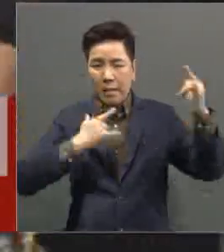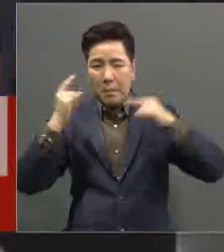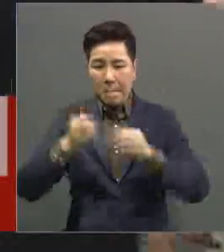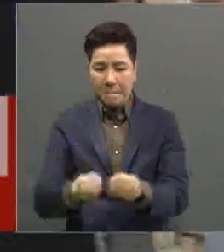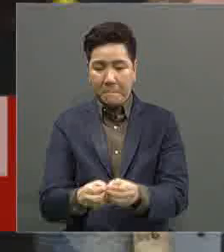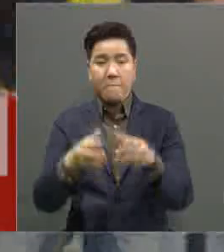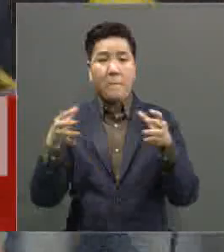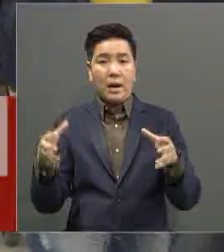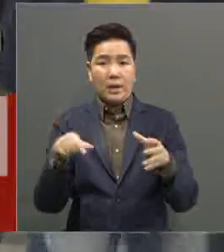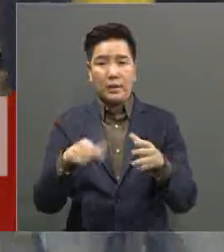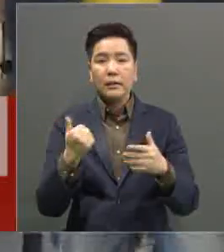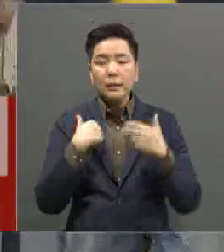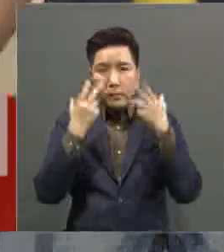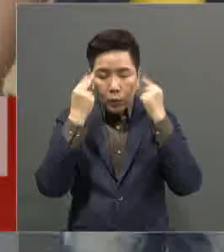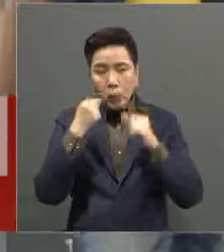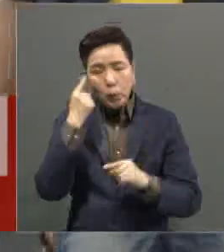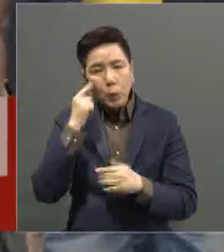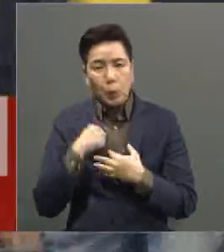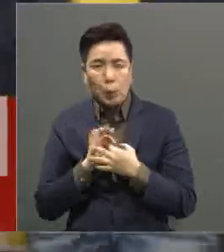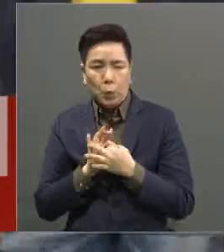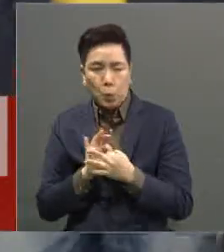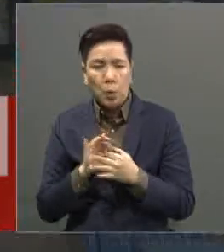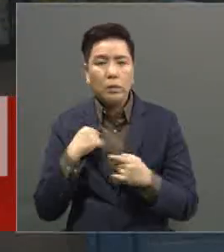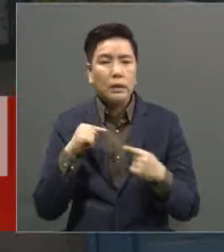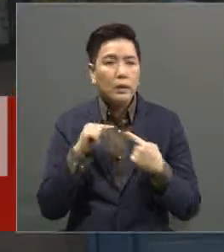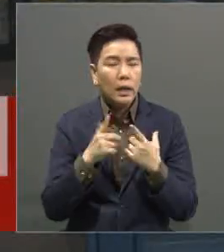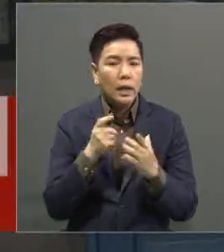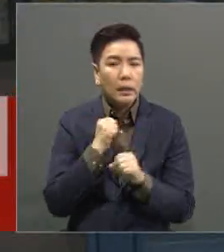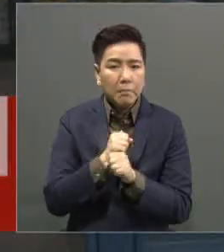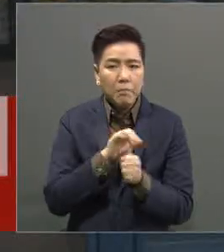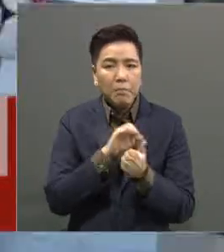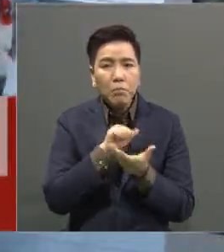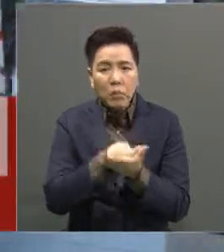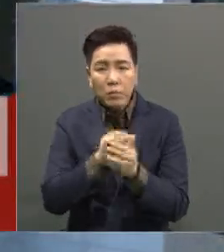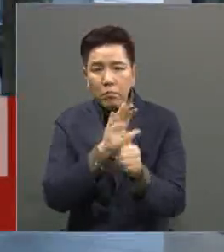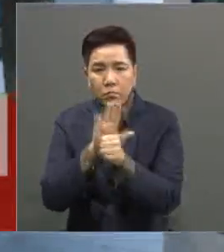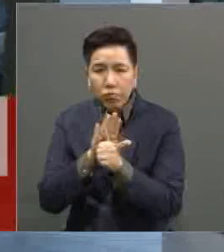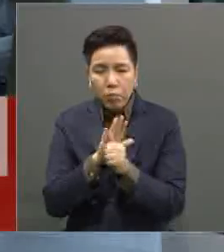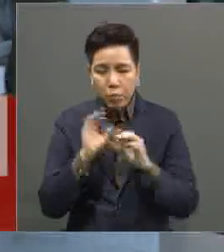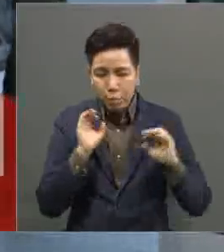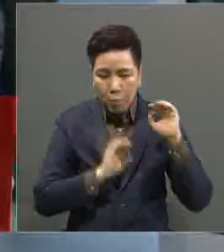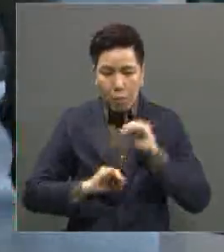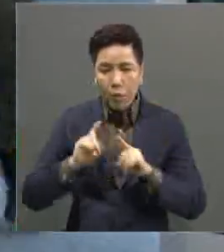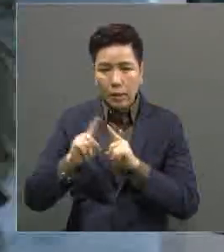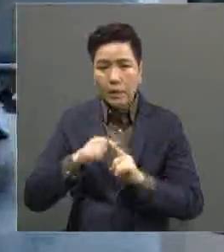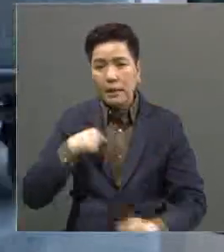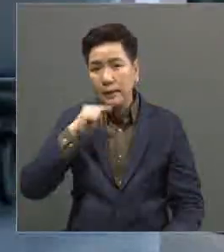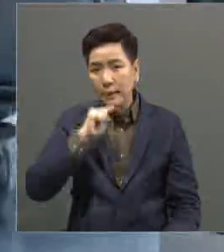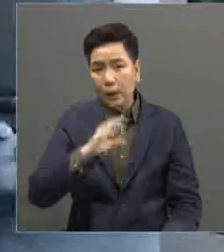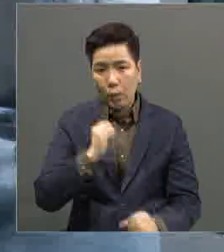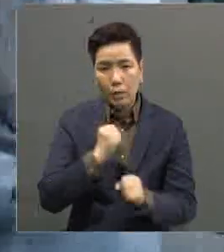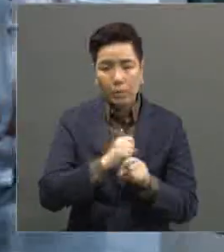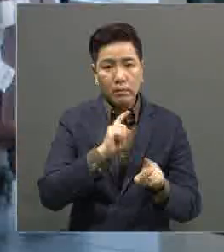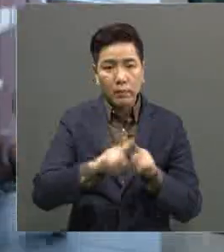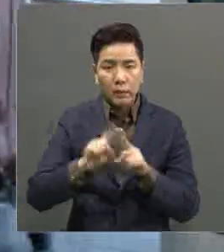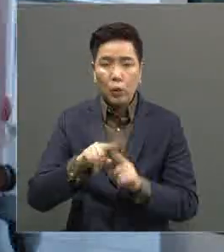ากขึ้นเนี่ยนะฮะนายกบอกว่าแอบเป็นห่วงเหมือนกันนะฮะสำหรับการอำนวยความสะดวกความปลอดภัยตอนนี้สั่งการให้หน่วยงานที่เกี่ยวข้องครับ